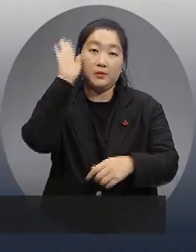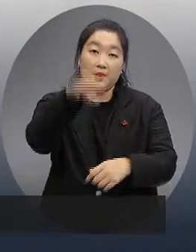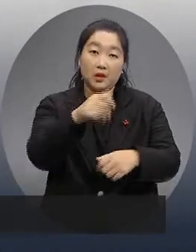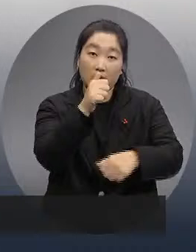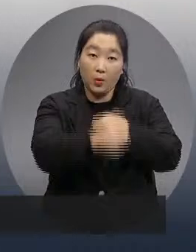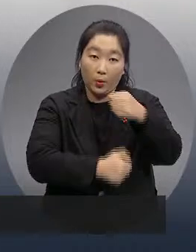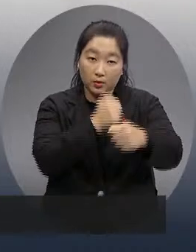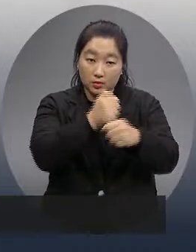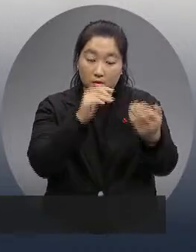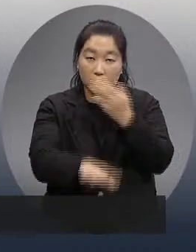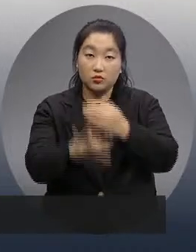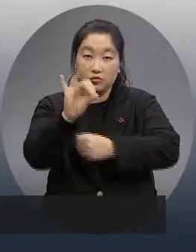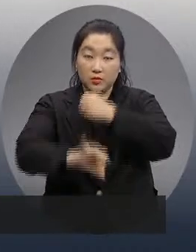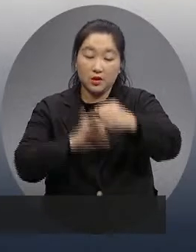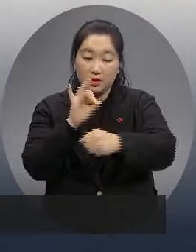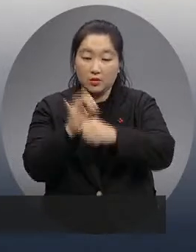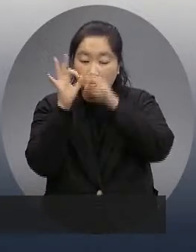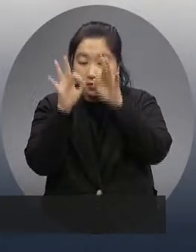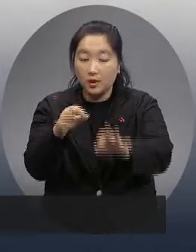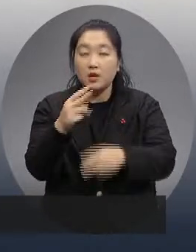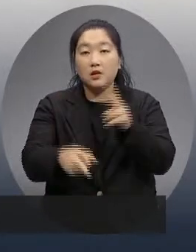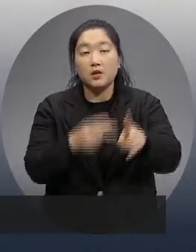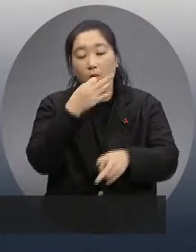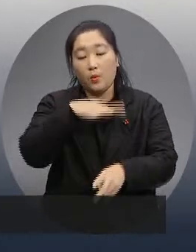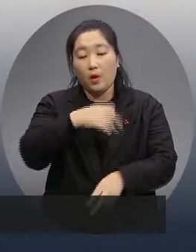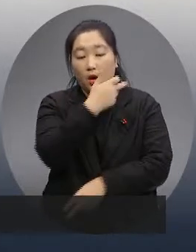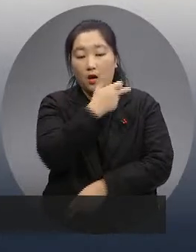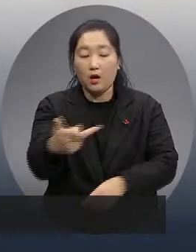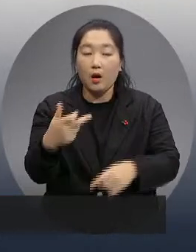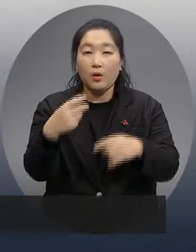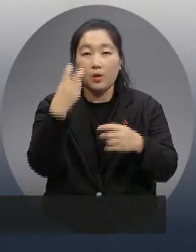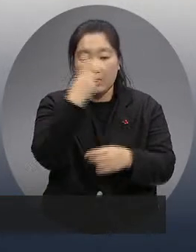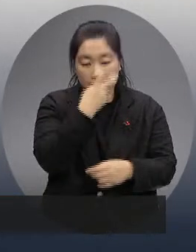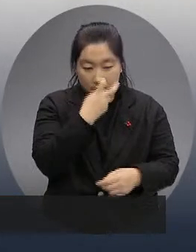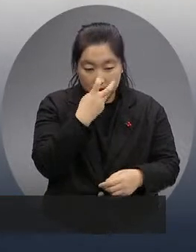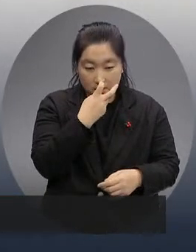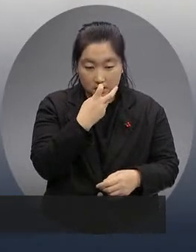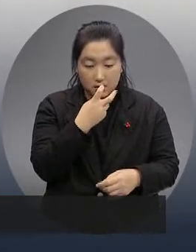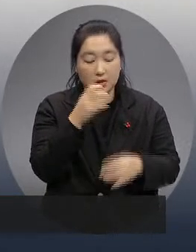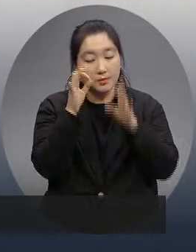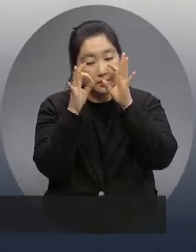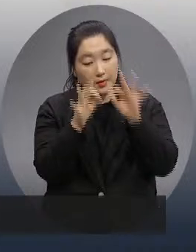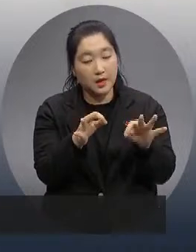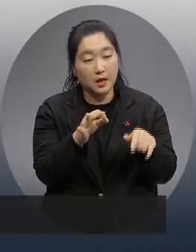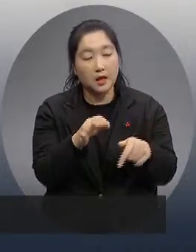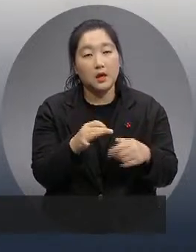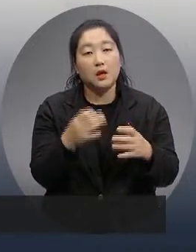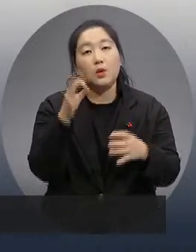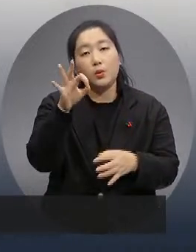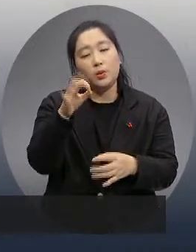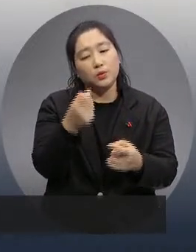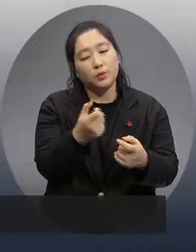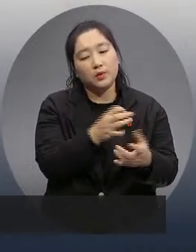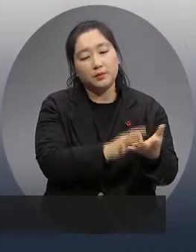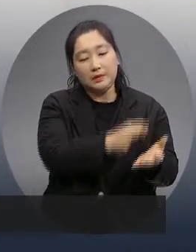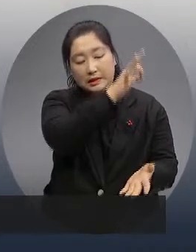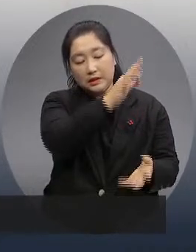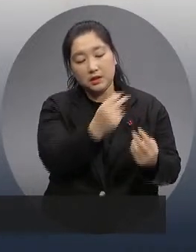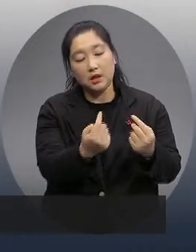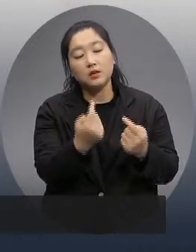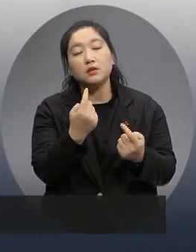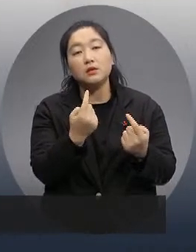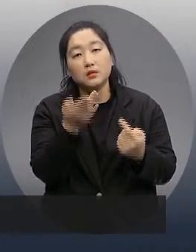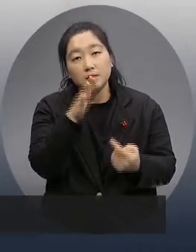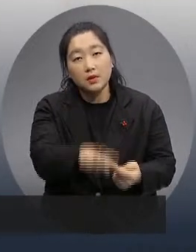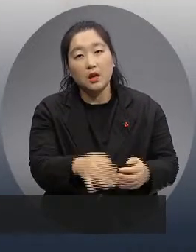내다보고 사업 효과가 더 큰 방향으로 검토한다고 하는 내용으로 봤을 때 비용이 좀 더 들더라도